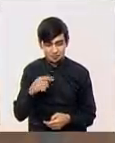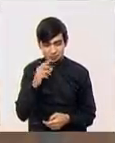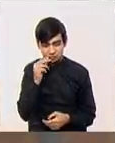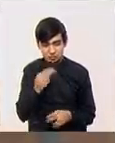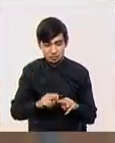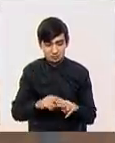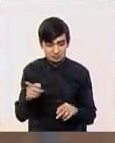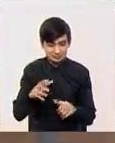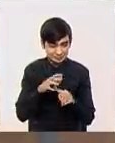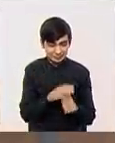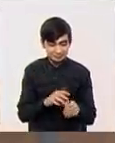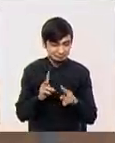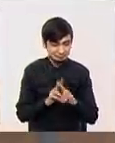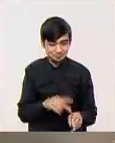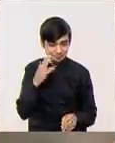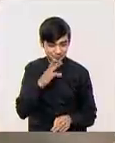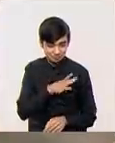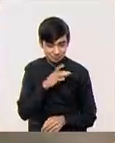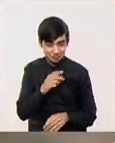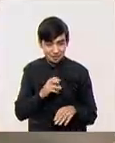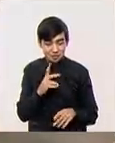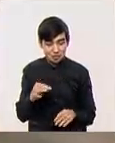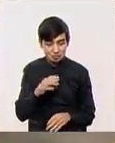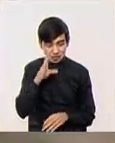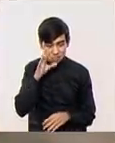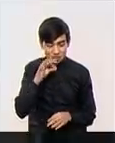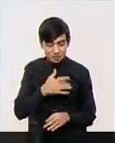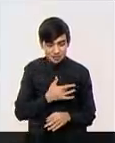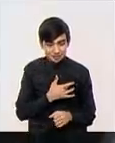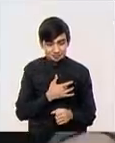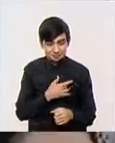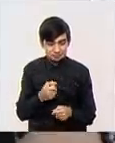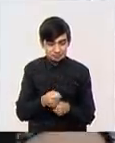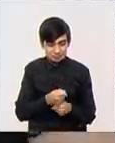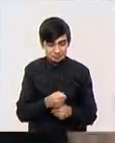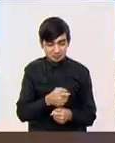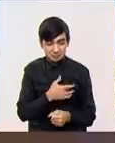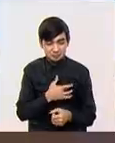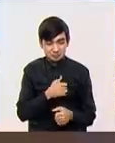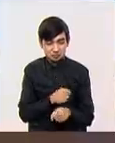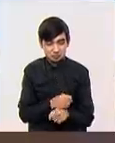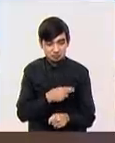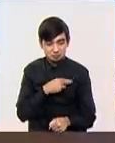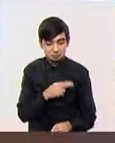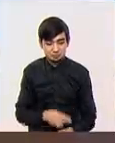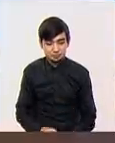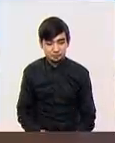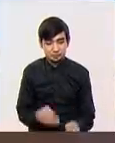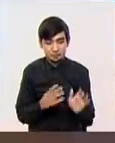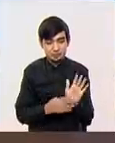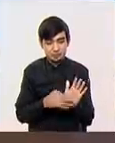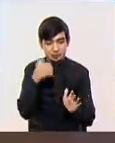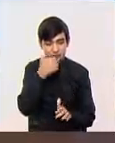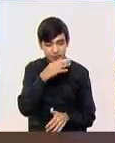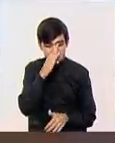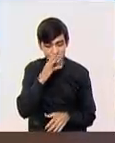күштеп мойындатпақ болған деп отыр. Дегенмен погондылар жігіттің жүрегі ұстап жедел жәрдем жеткенше қайтыс болғанын айтады. 90 жылғы туылған азамат